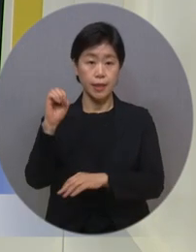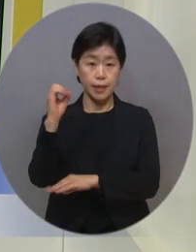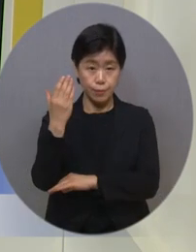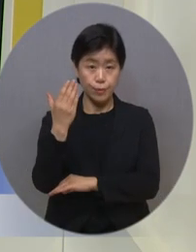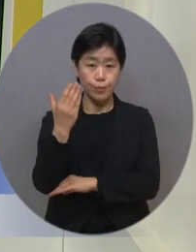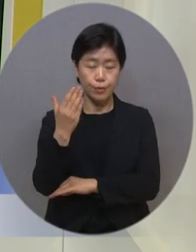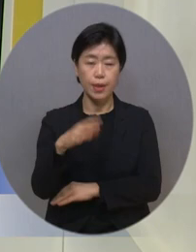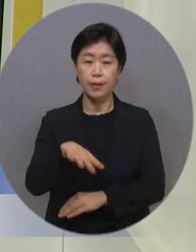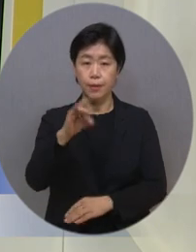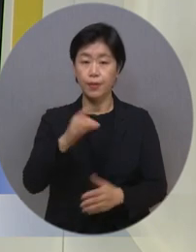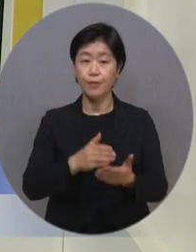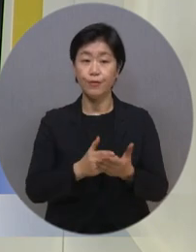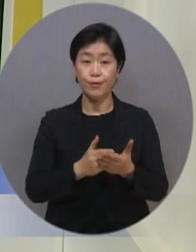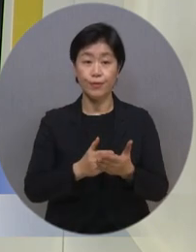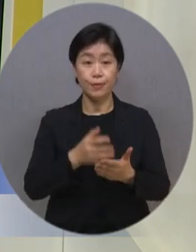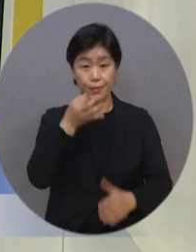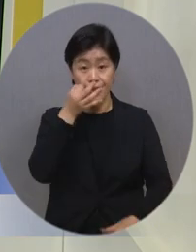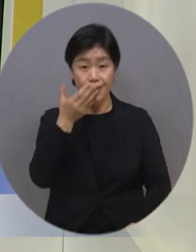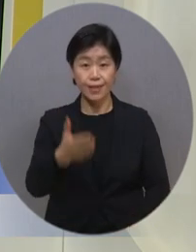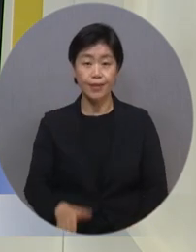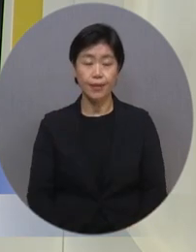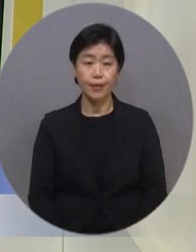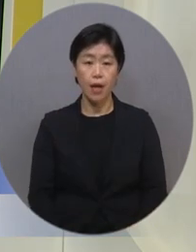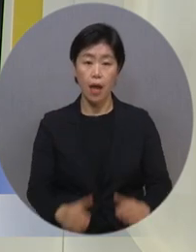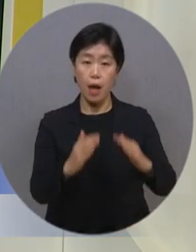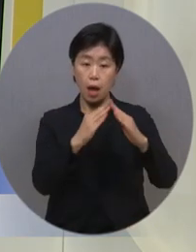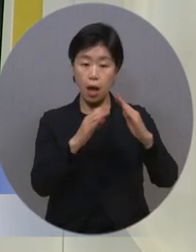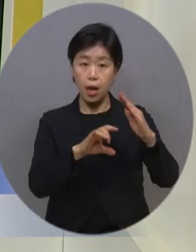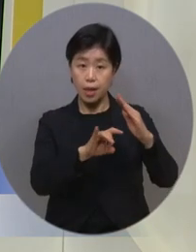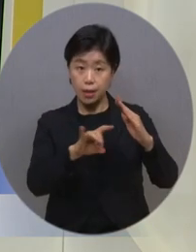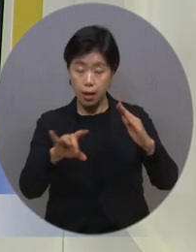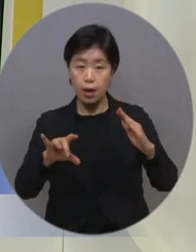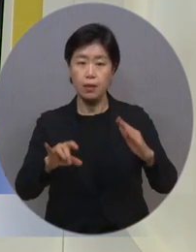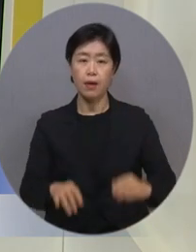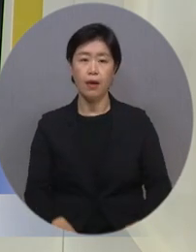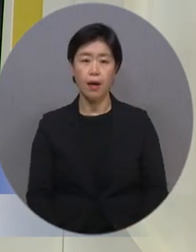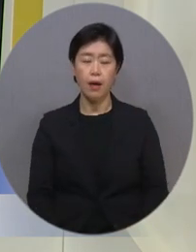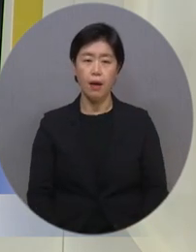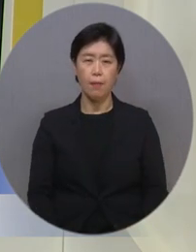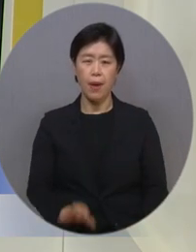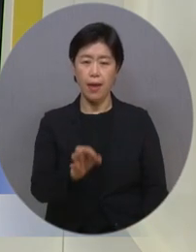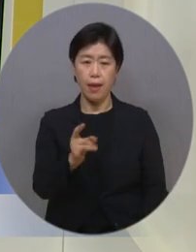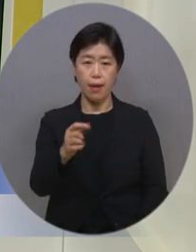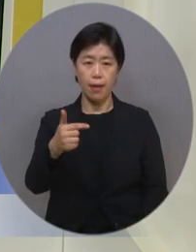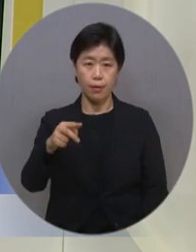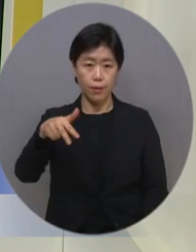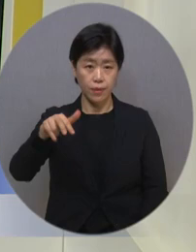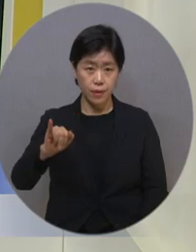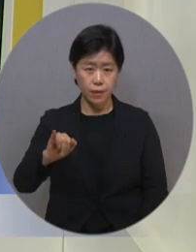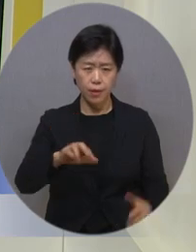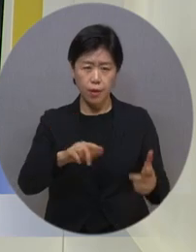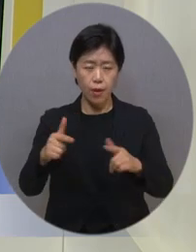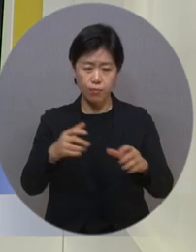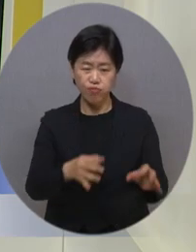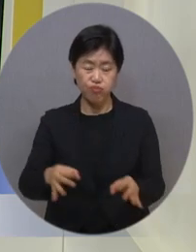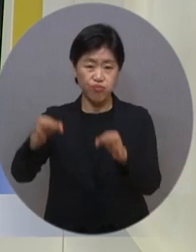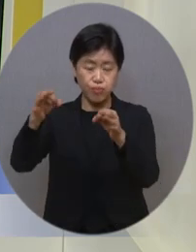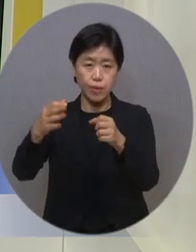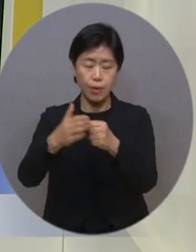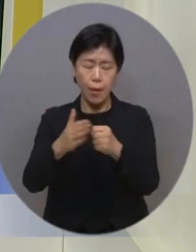1468호 첫 번째 뉴스입니다 각 가정마다 에너지 가격 급등으로 인한 난방비 폭탄 고지서를